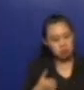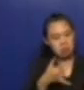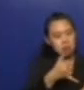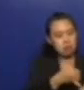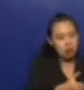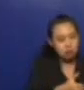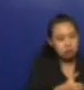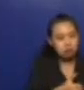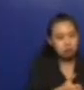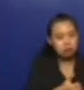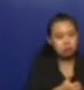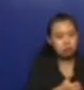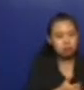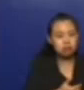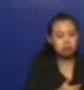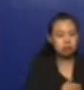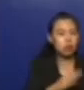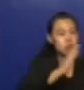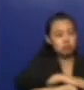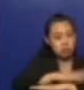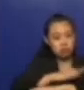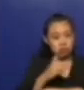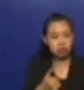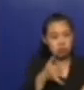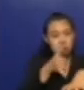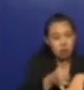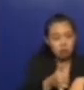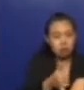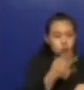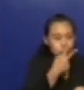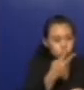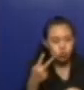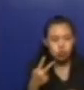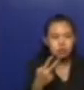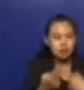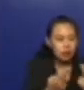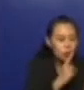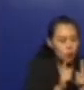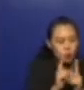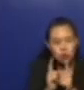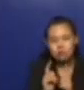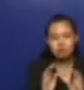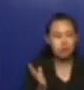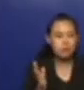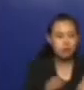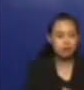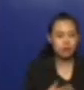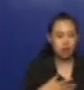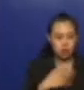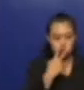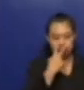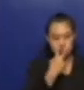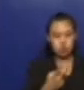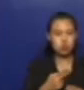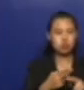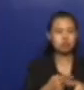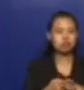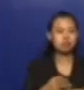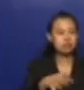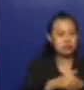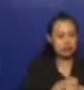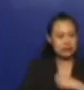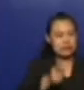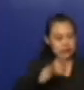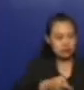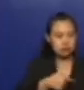ถานีโรงหนังสือพิมพ์ผมก็บอกว่าดูเอาถ้าพูดไปก็เดี๋ยวหาว่าผมใส่ร้ายเพรา